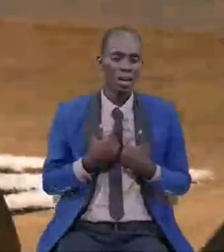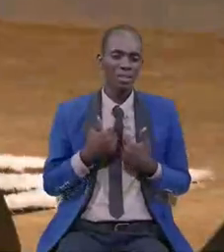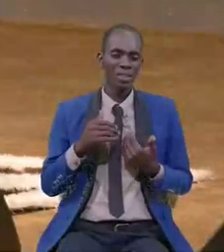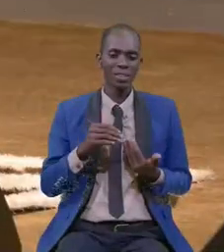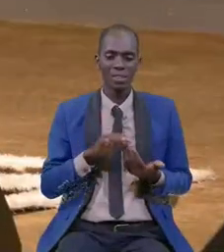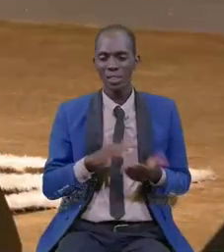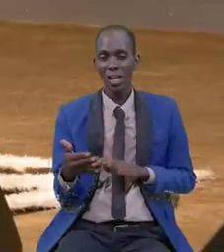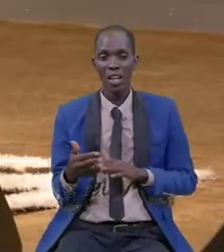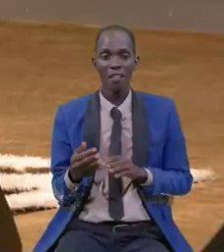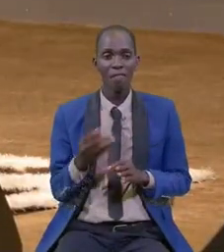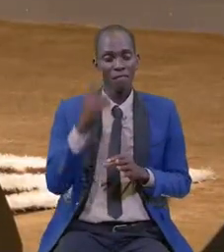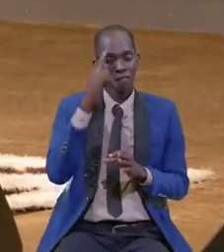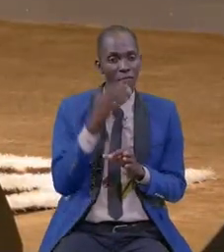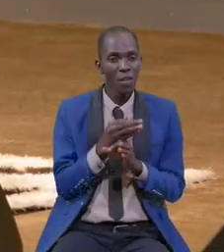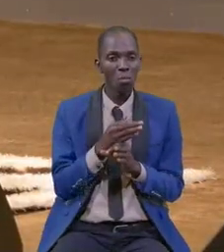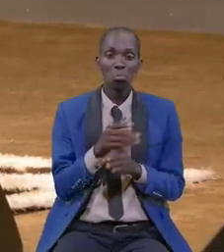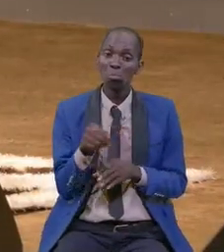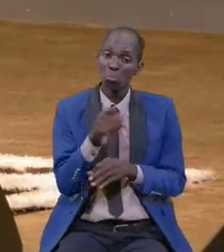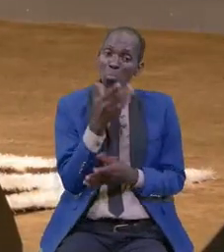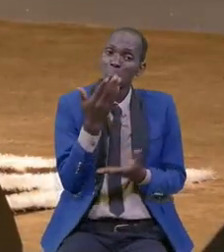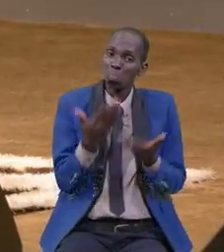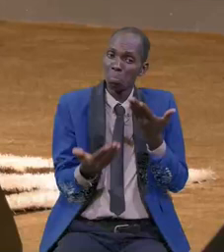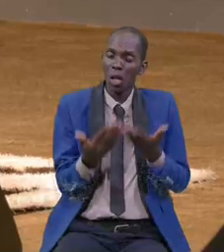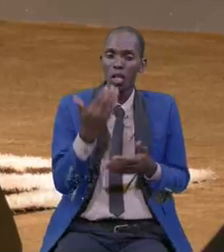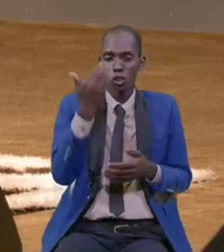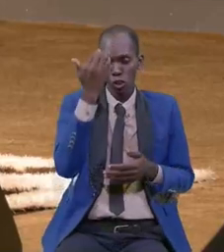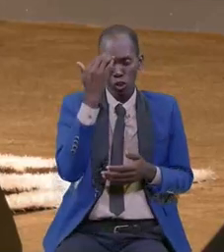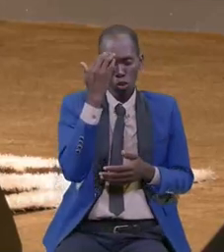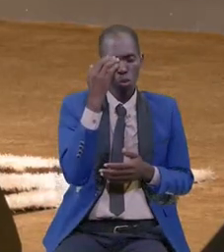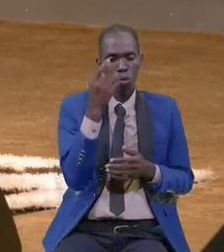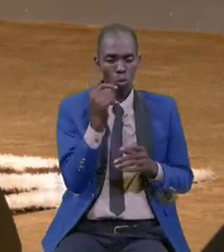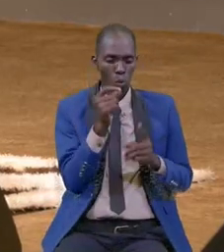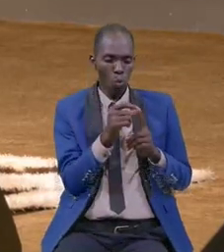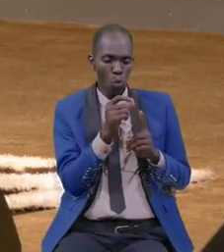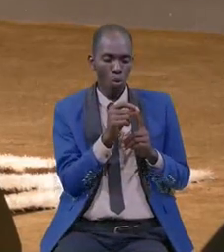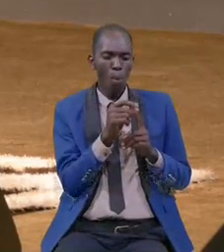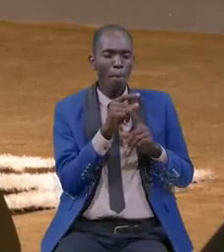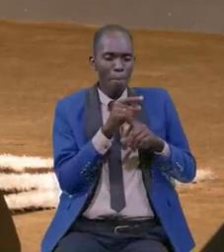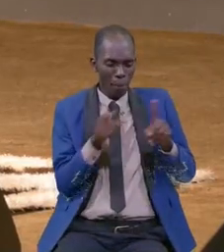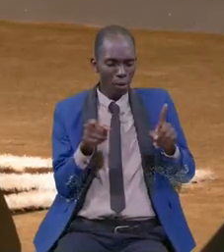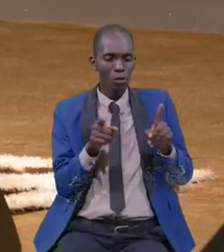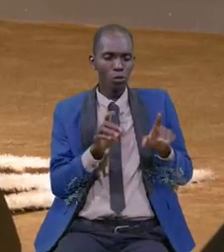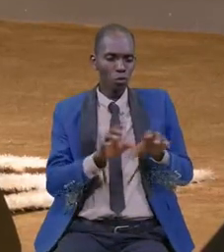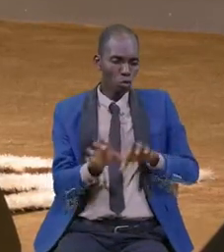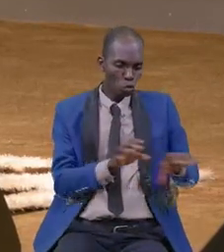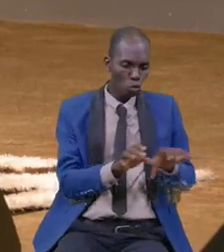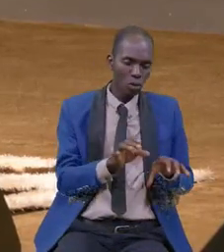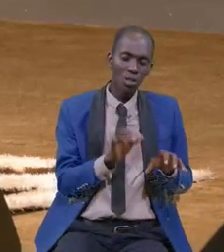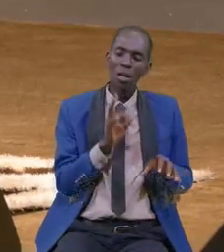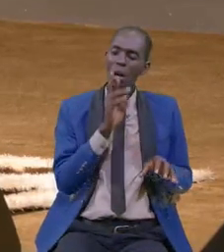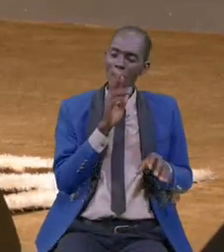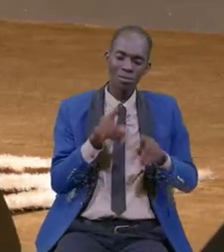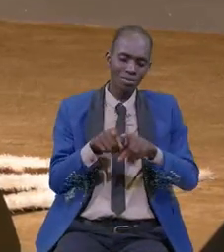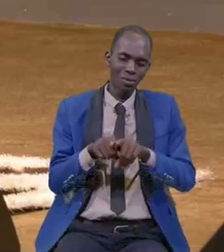peuvent savoir connaître la Parole de Dieu savoir et faire ces deux choses différentes et